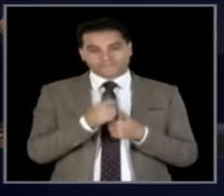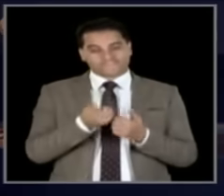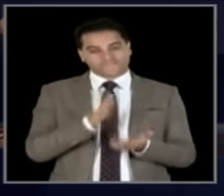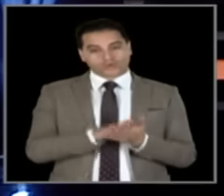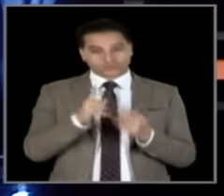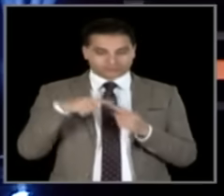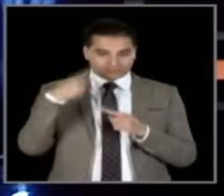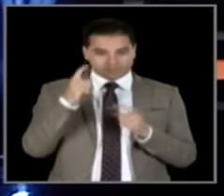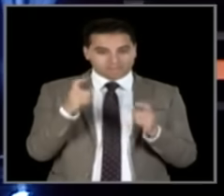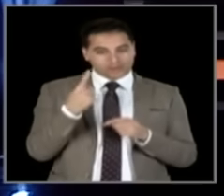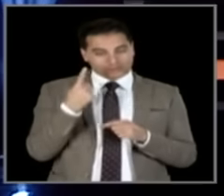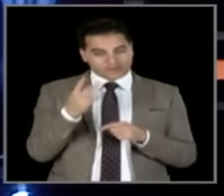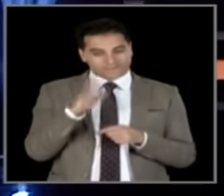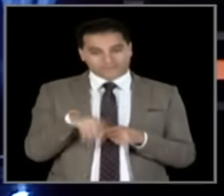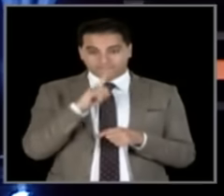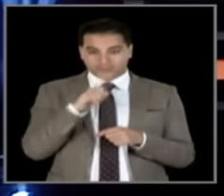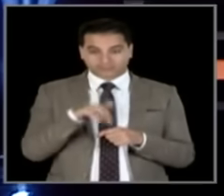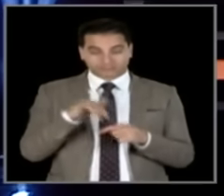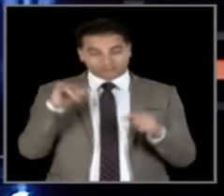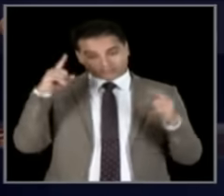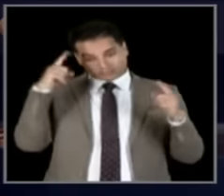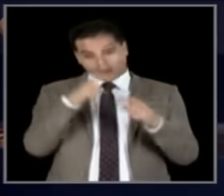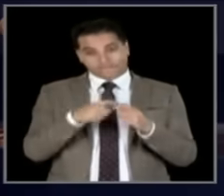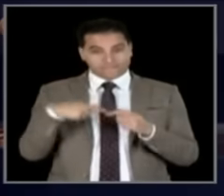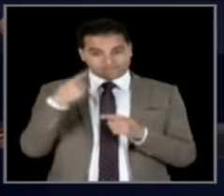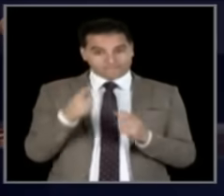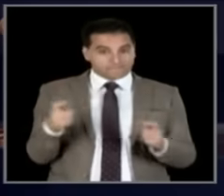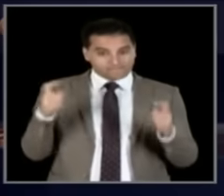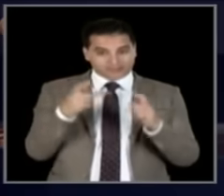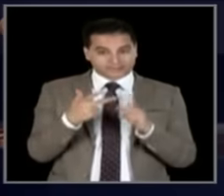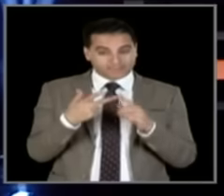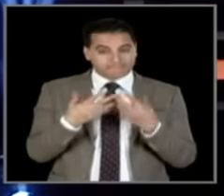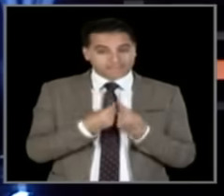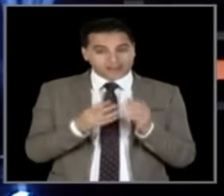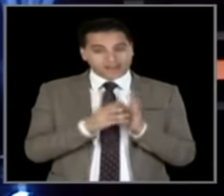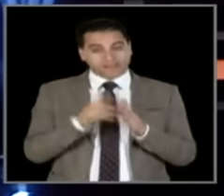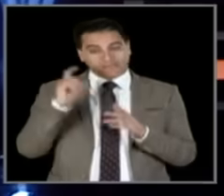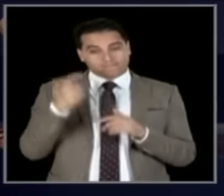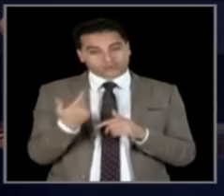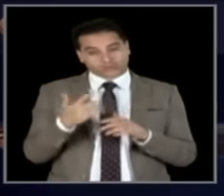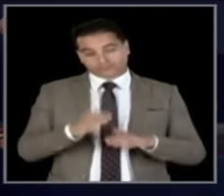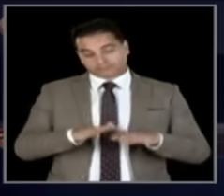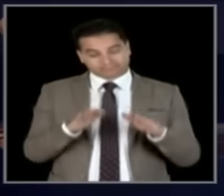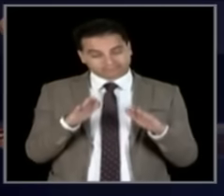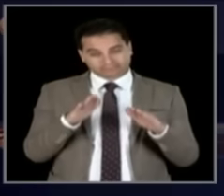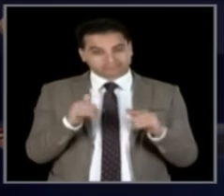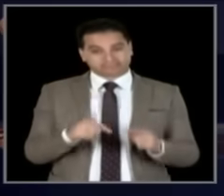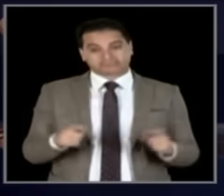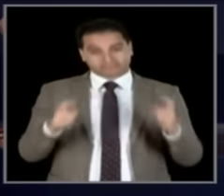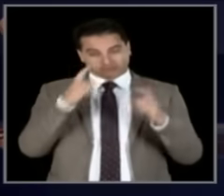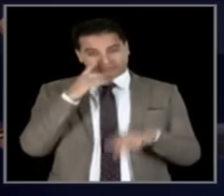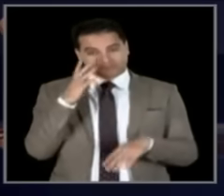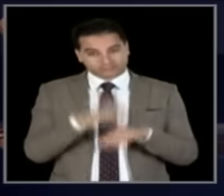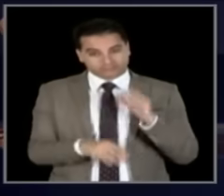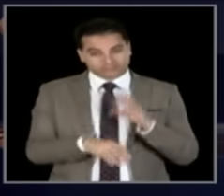الأمل موجود، ولكن المهمة بقت صعبة. عندكم ماتش تالت مع مين؟ منصور. مع جامعة المنصورة.